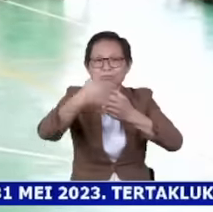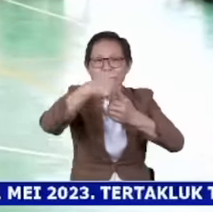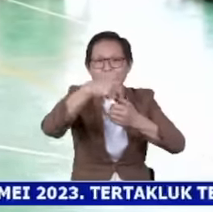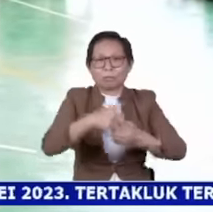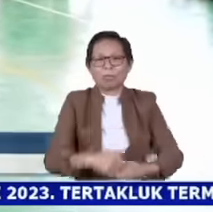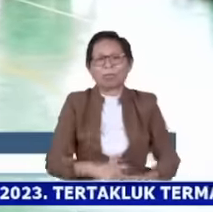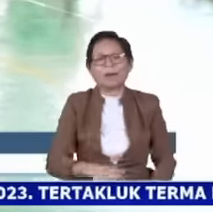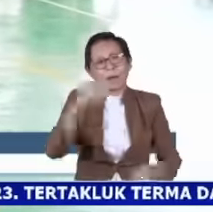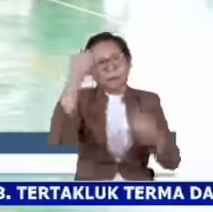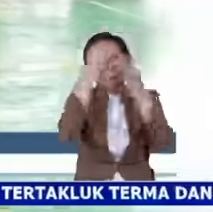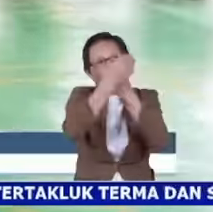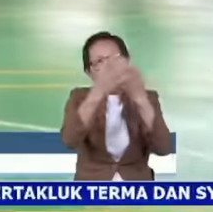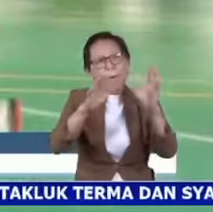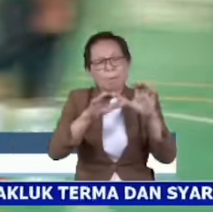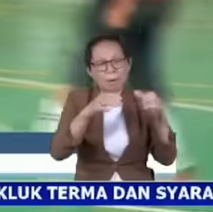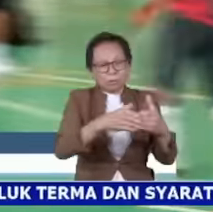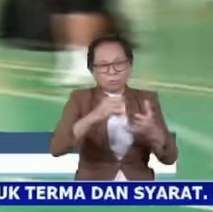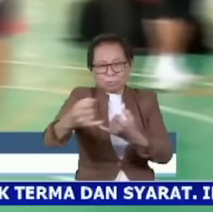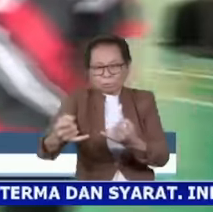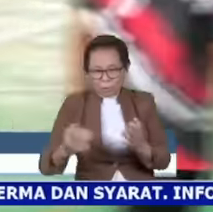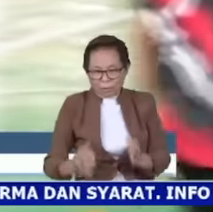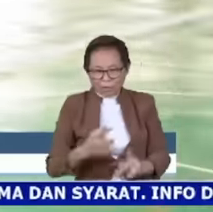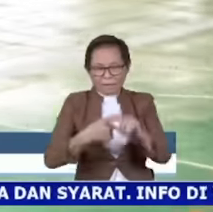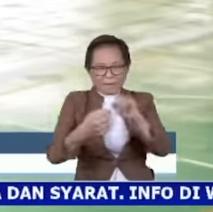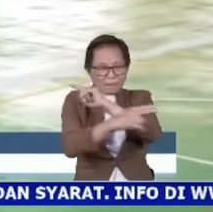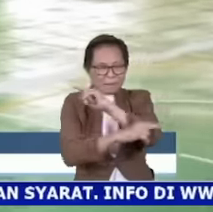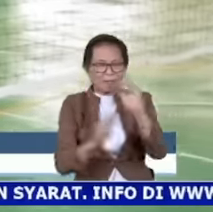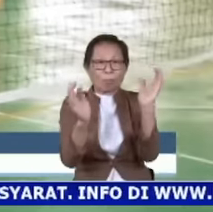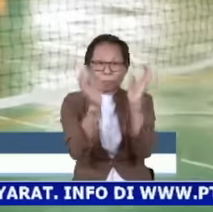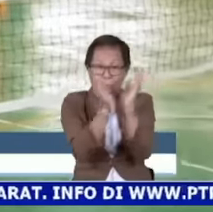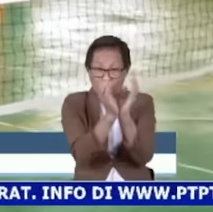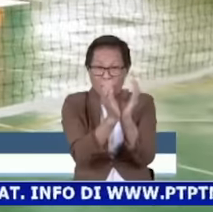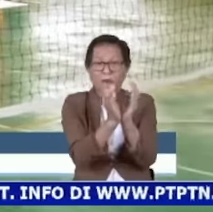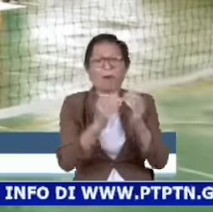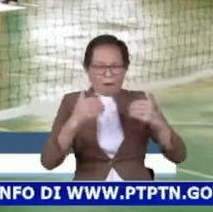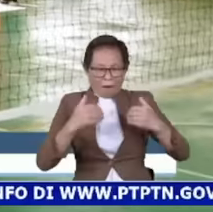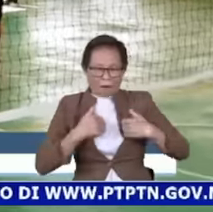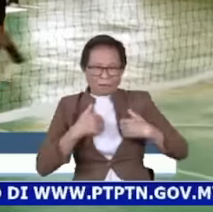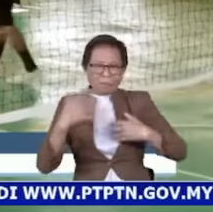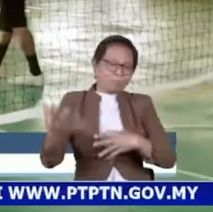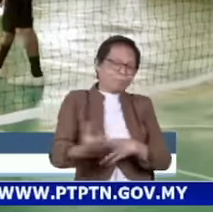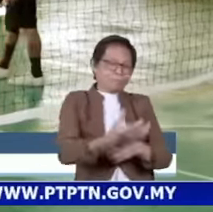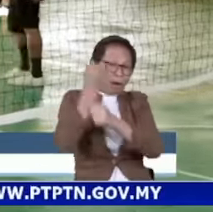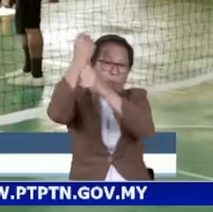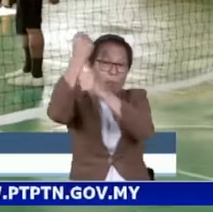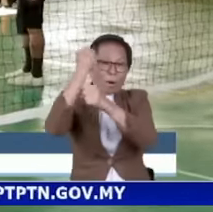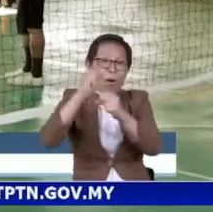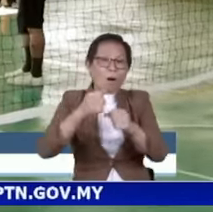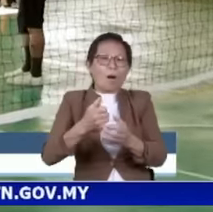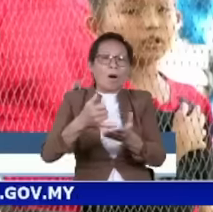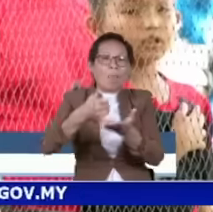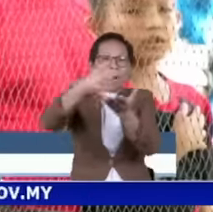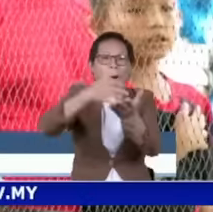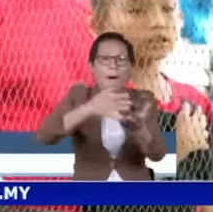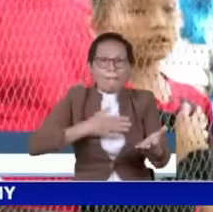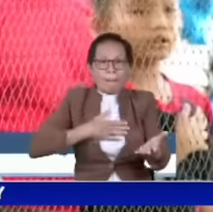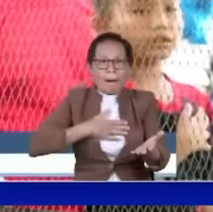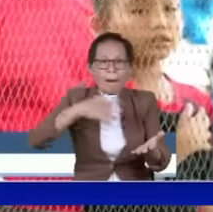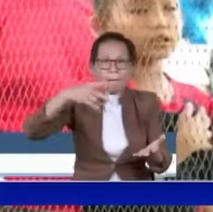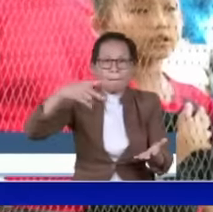shopee memberitahu pasukan jemputan dari negara Brunei Darussalam juga merebut piala pusingan kilap my pump